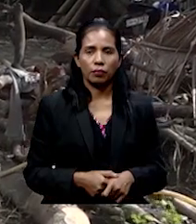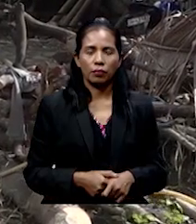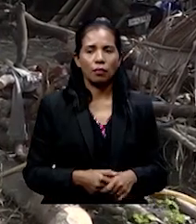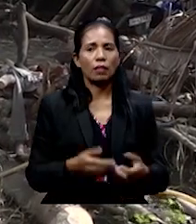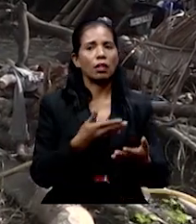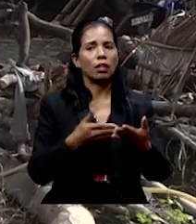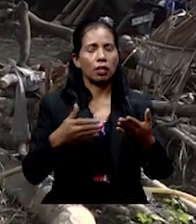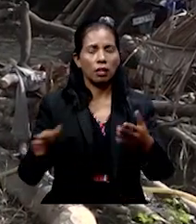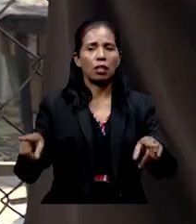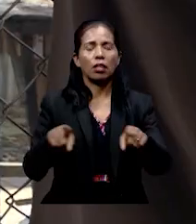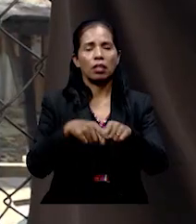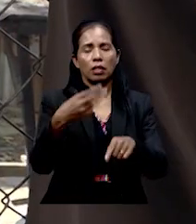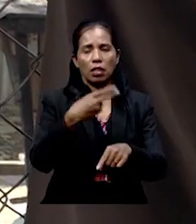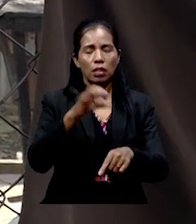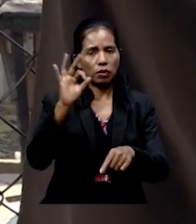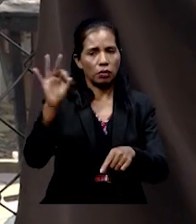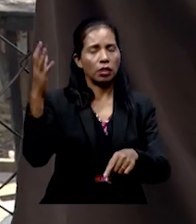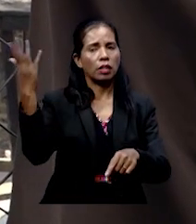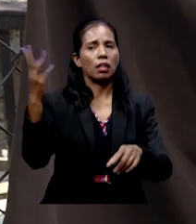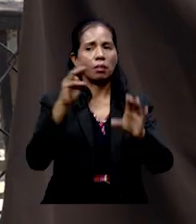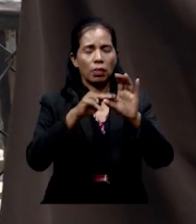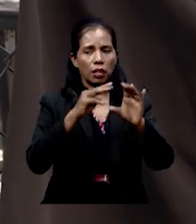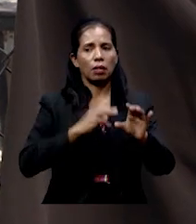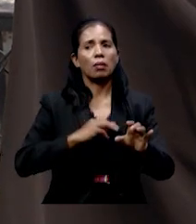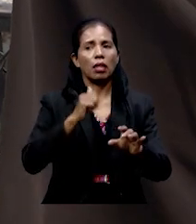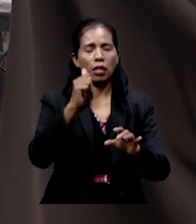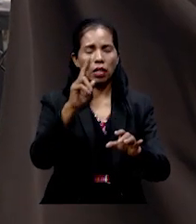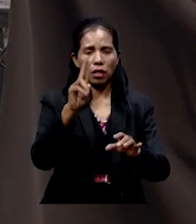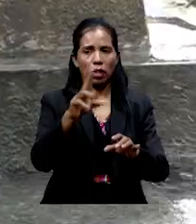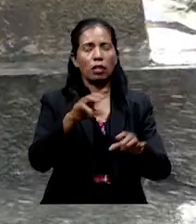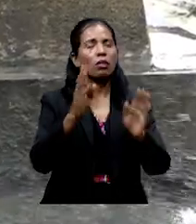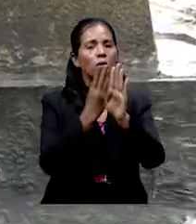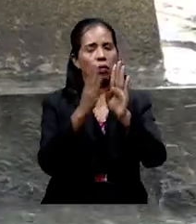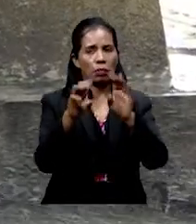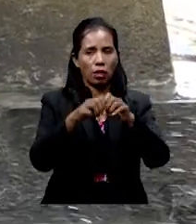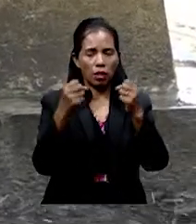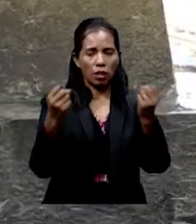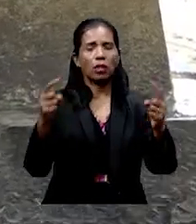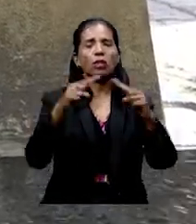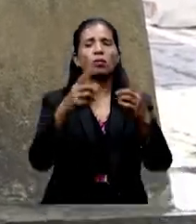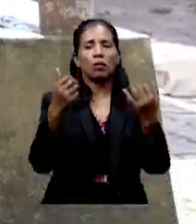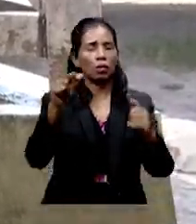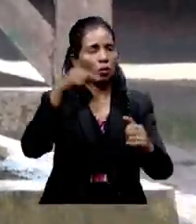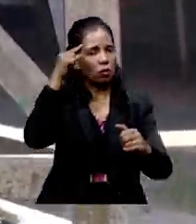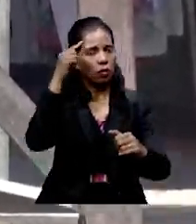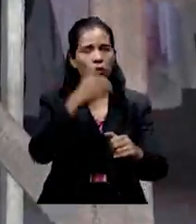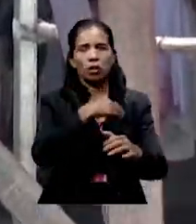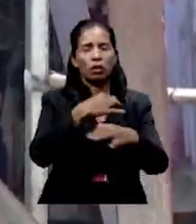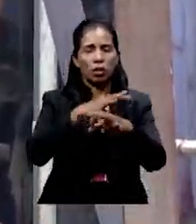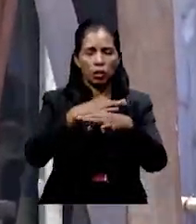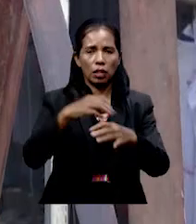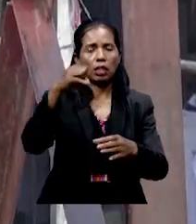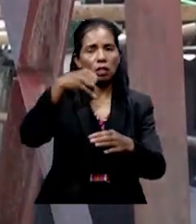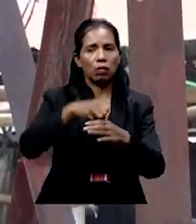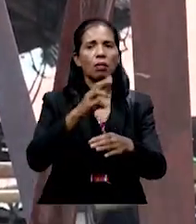Facilidade público hanesan harisfatin e mercado manlewana nebe odamatan balung atona, mai beto agora governo sedau kadia inclui